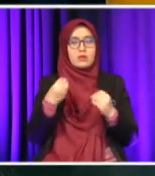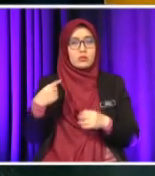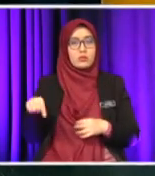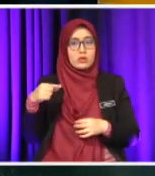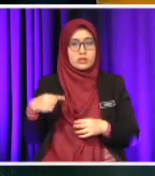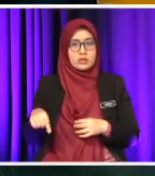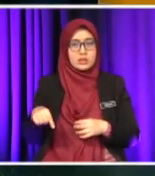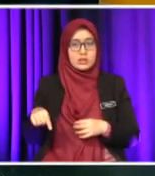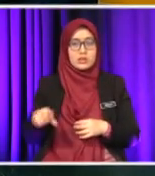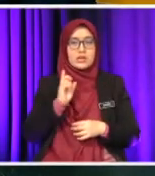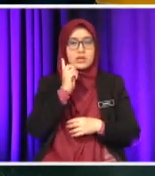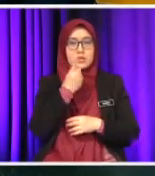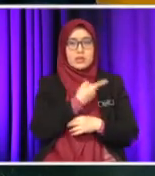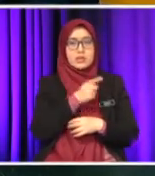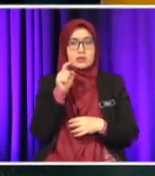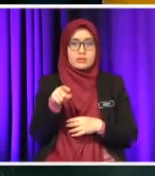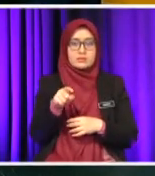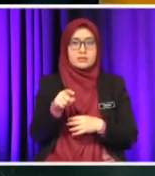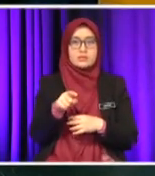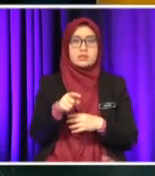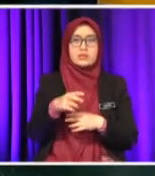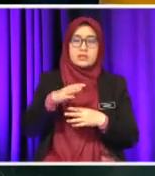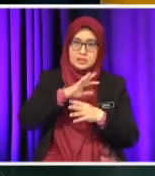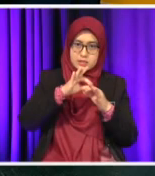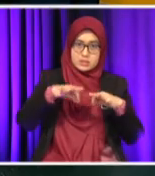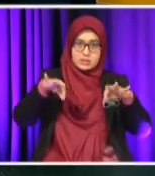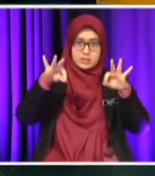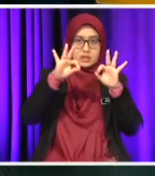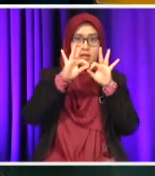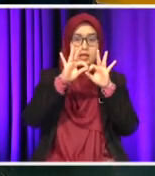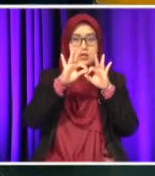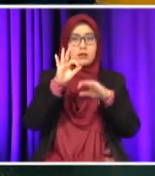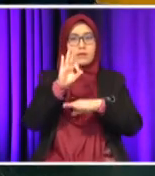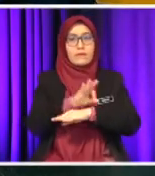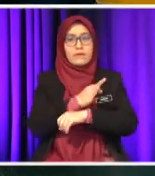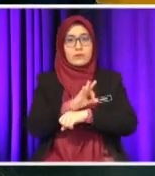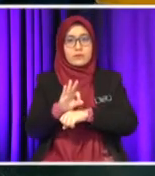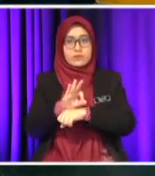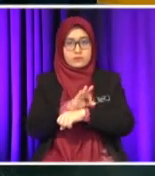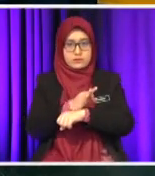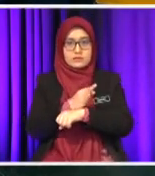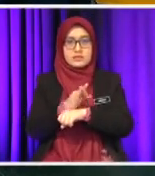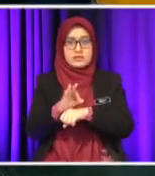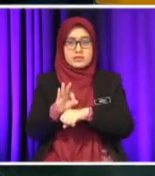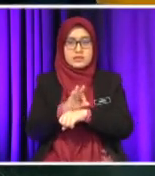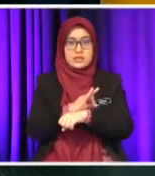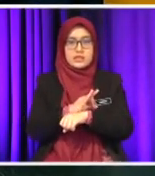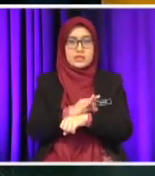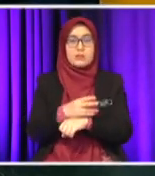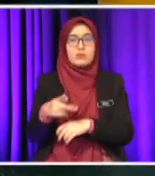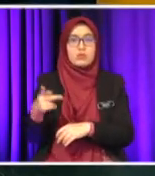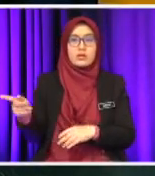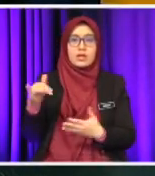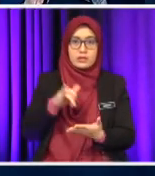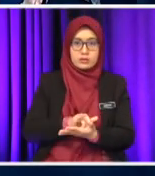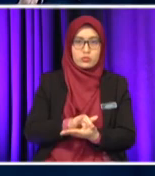digunakan dari segi kefungsiannya jadi kita tak perlu cerita banyak sangat tentang ruko bentuk kita cerita lebih pada